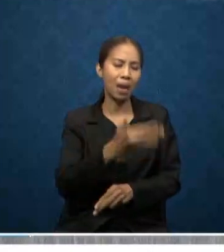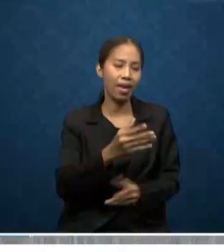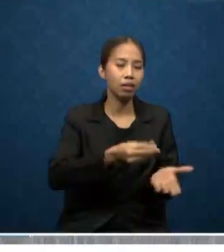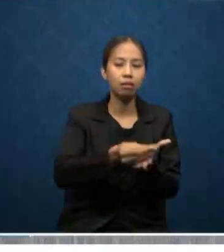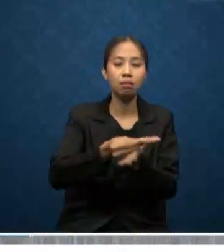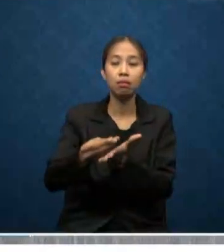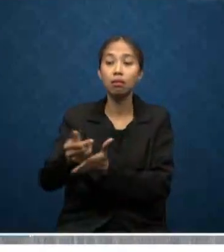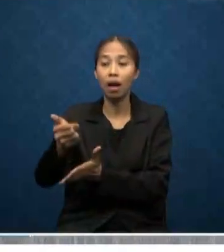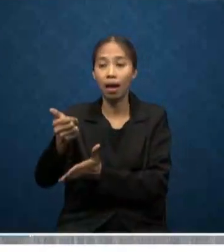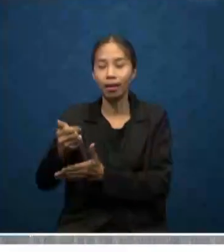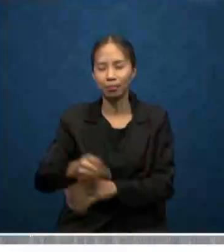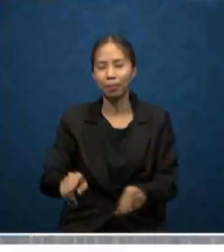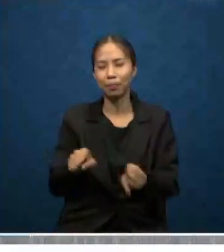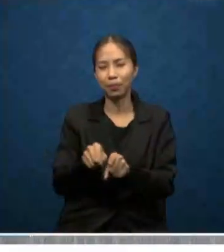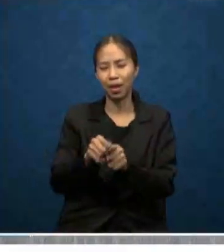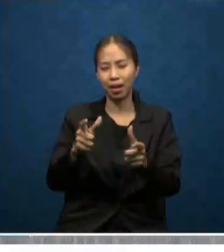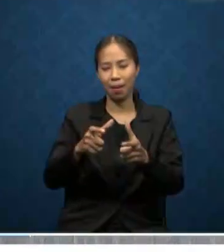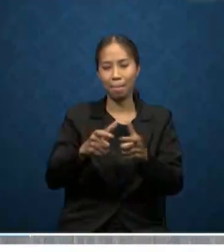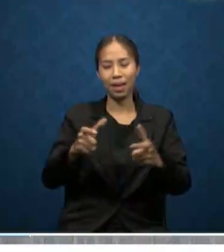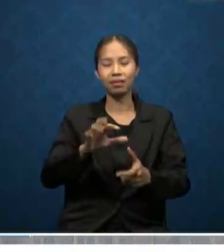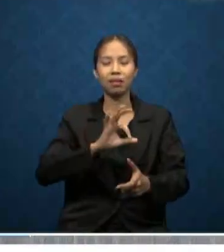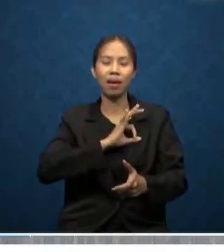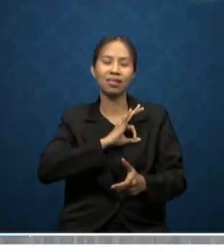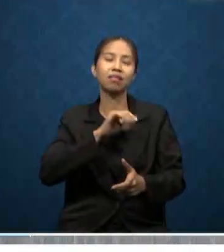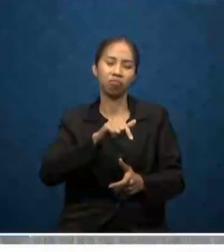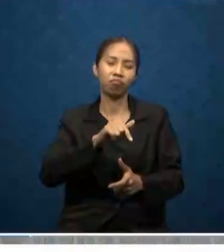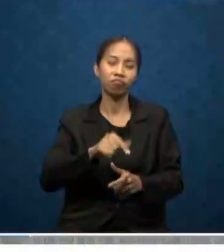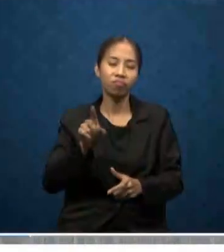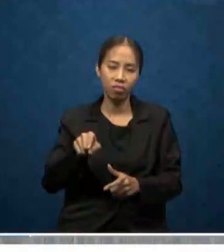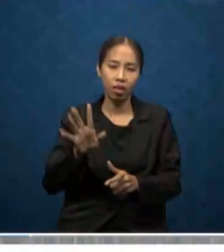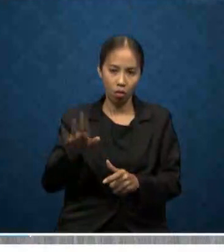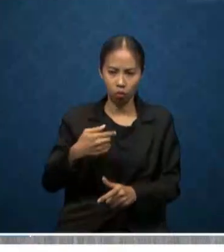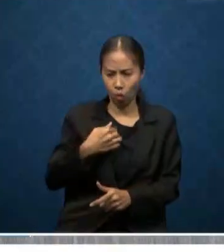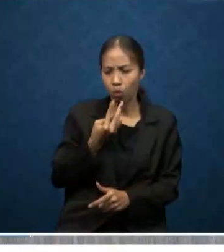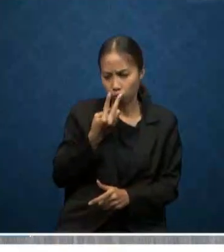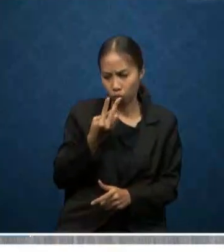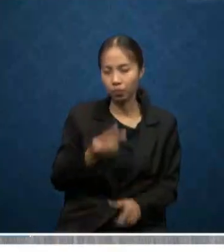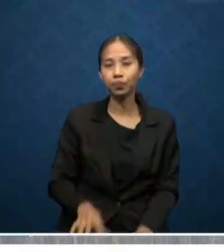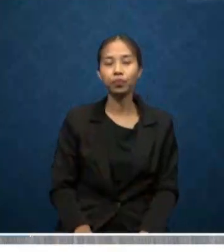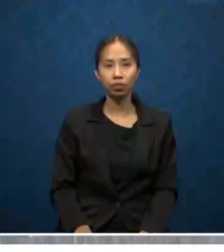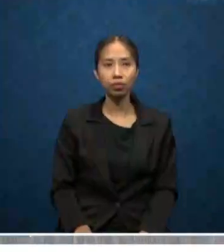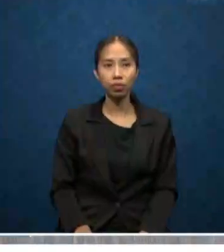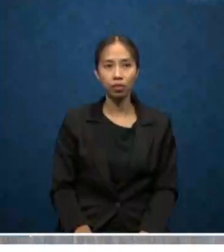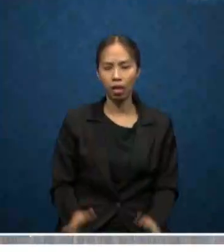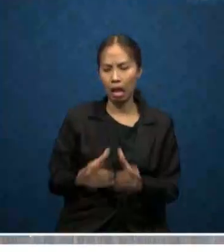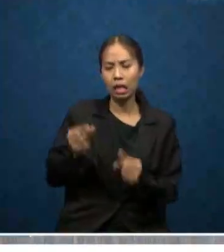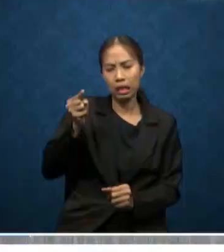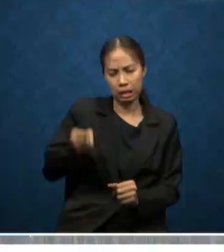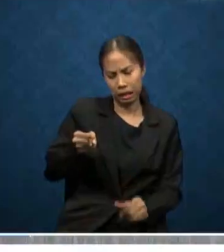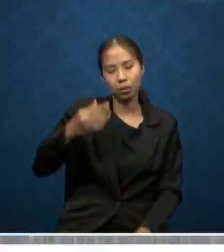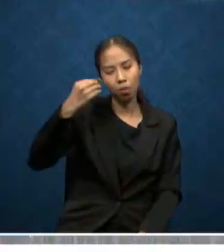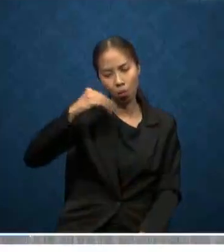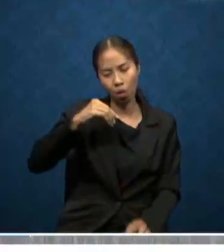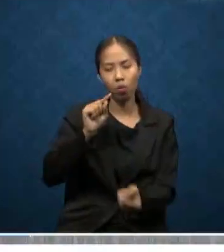ริงๆเราต้องนำเสนอให้รัฐบาลได้มองในภาพนี้นะครับแล้วมันเป็นเรื่องจริงที่เกิดขึ้นแ